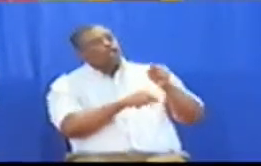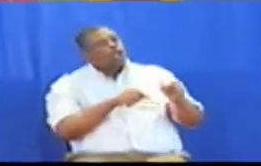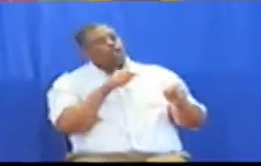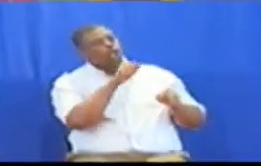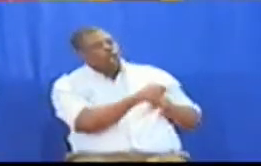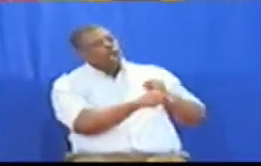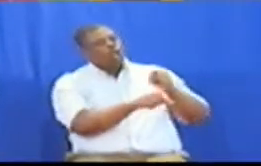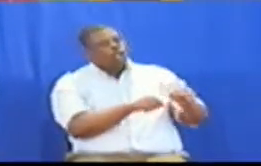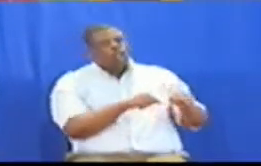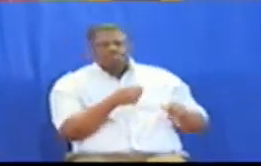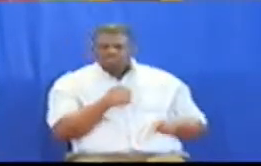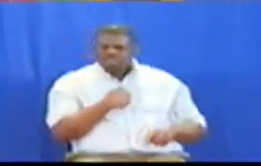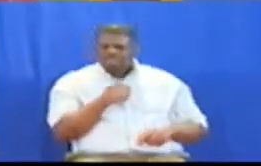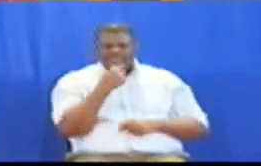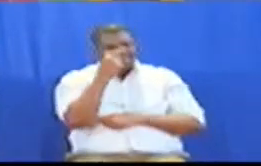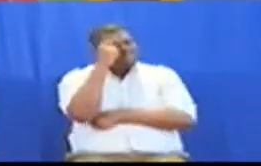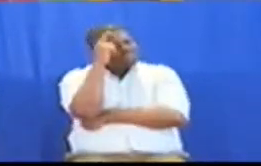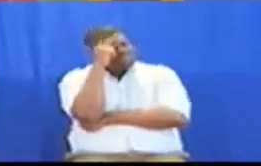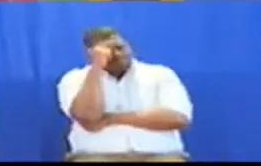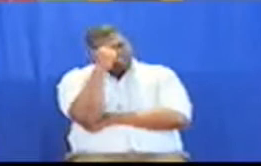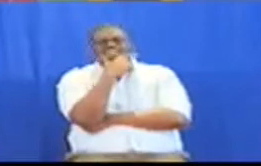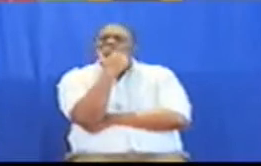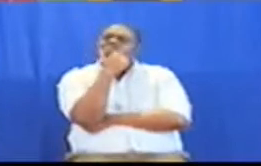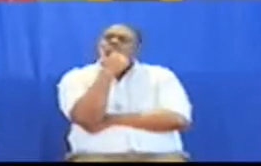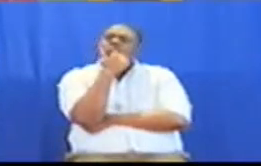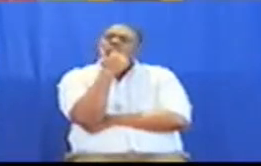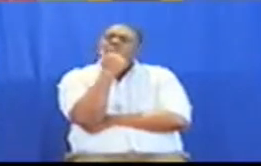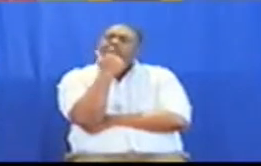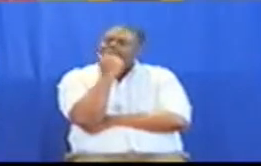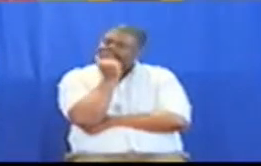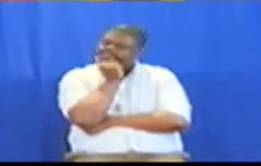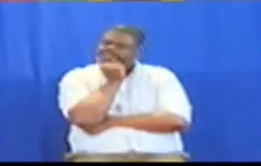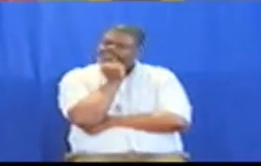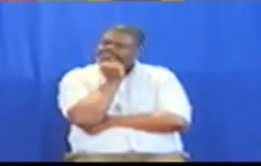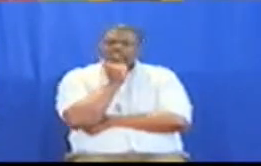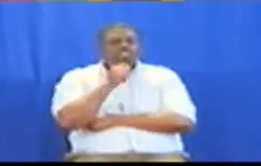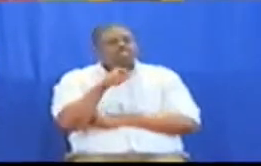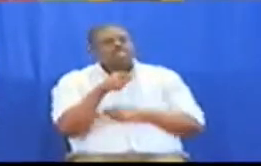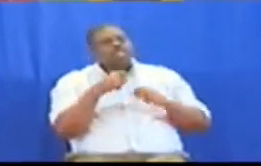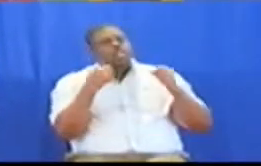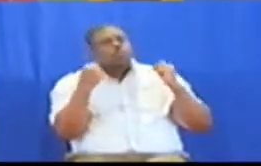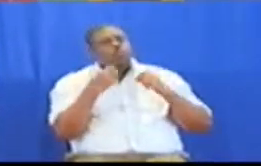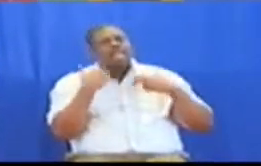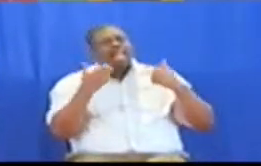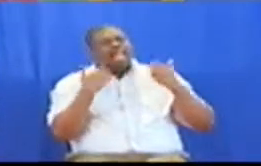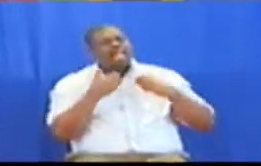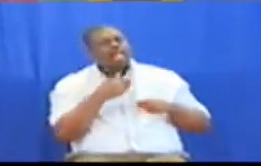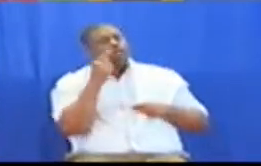huyo. Mimi nilikuwa naitafakari sana. Nikasema mheshimiwa waziri mkuu, zile kelele za